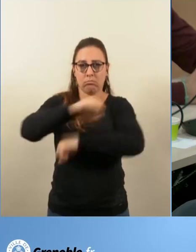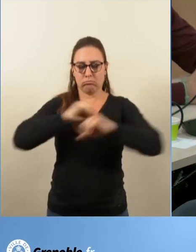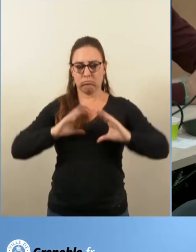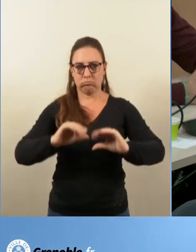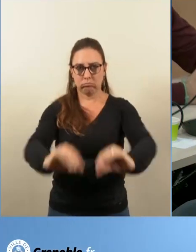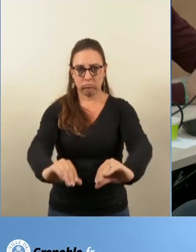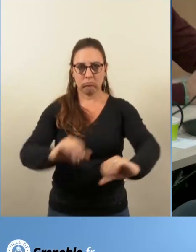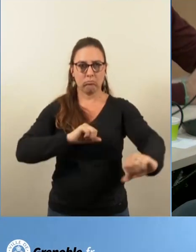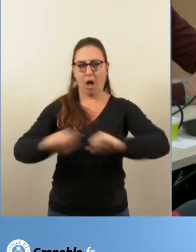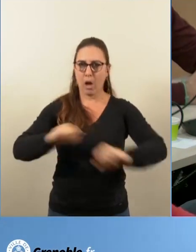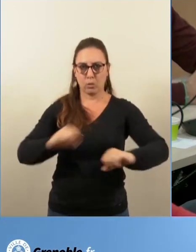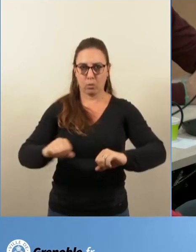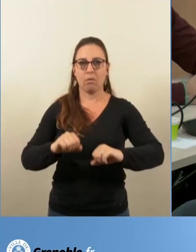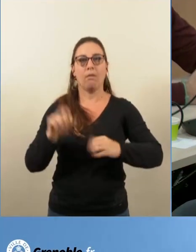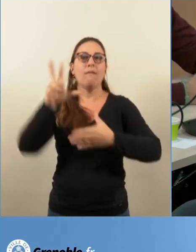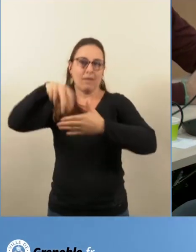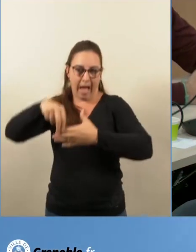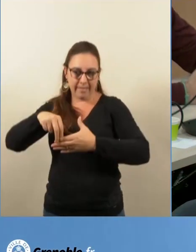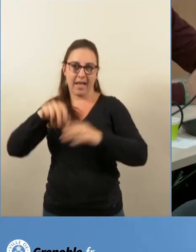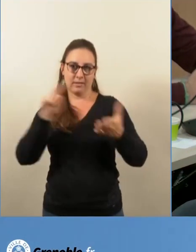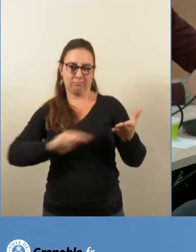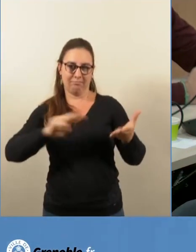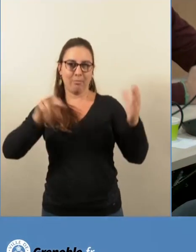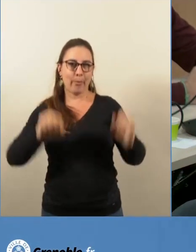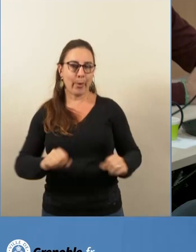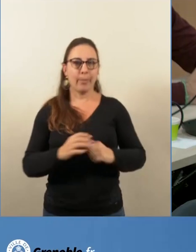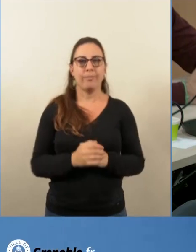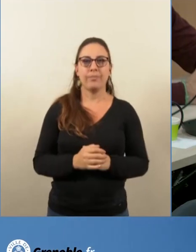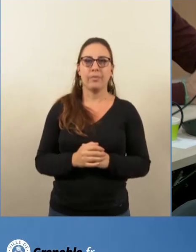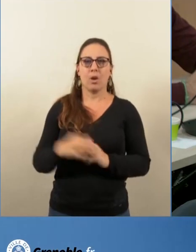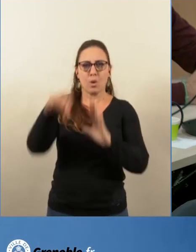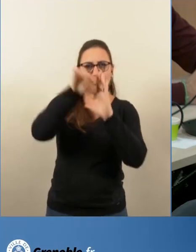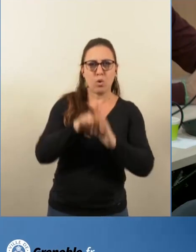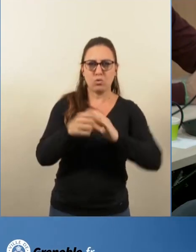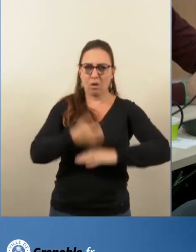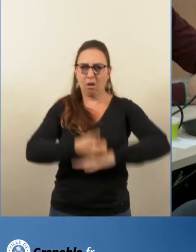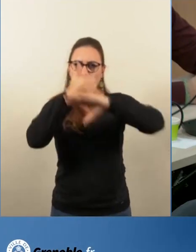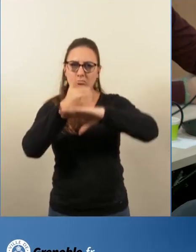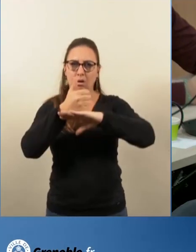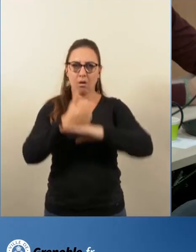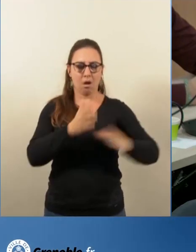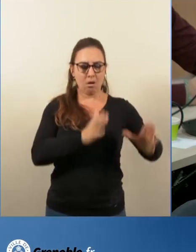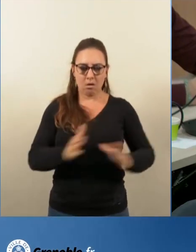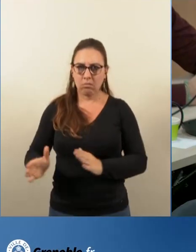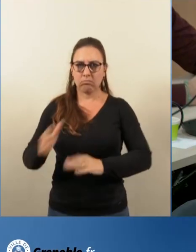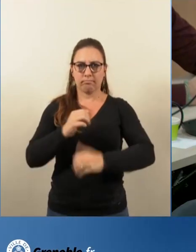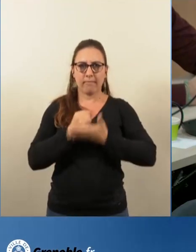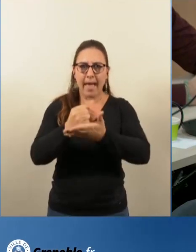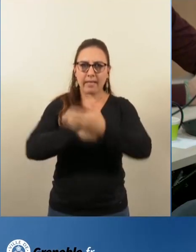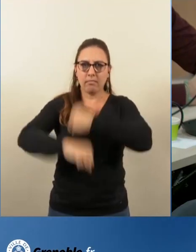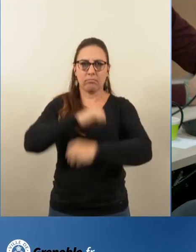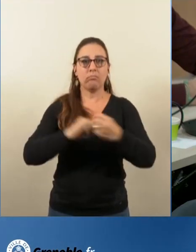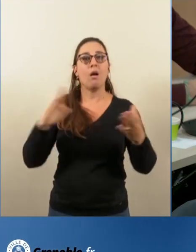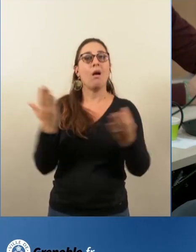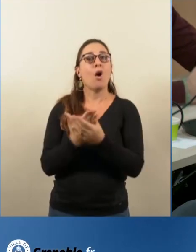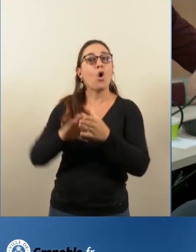à travers l'annexe de la délibération nous avons des mesures phares et structurantes qui composent ce nouveau plan qui fait partie donc du dossier de candidature